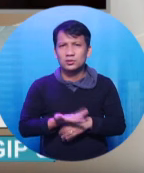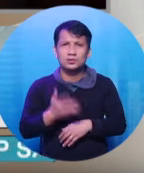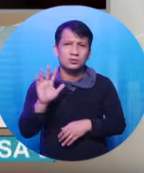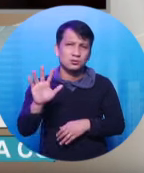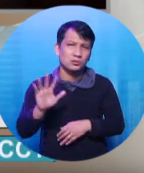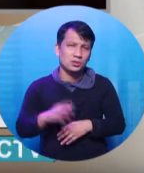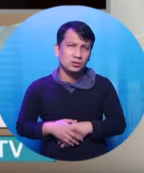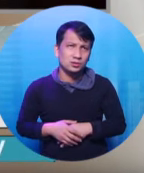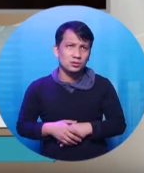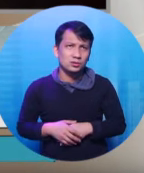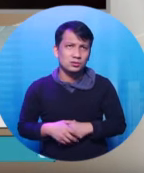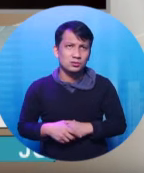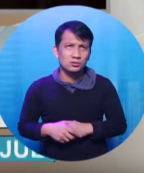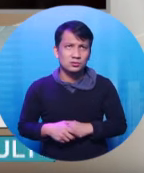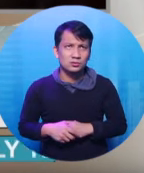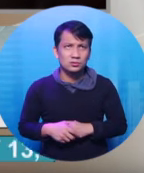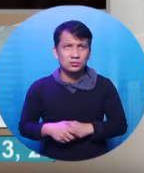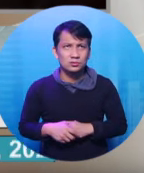po.